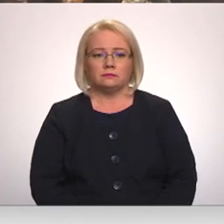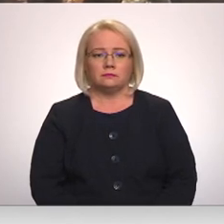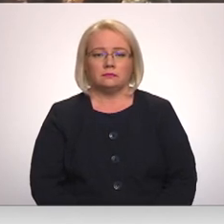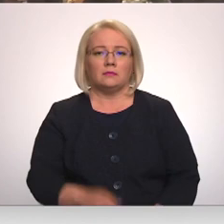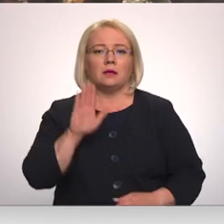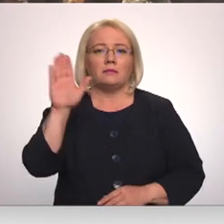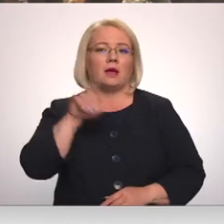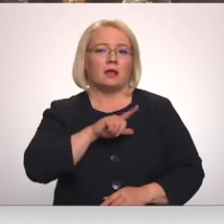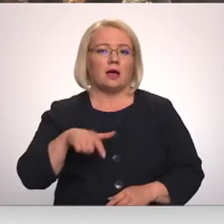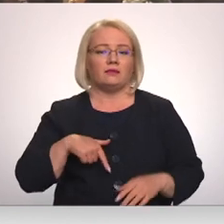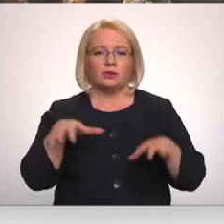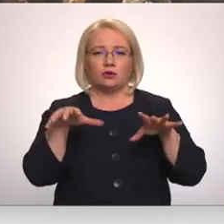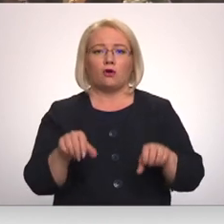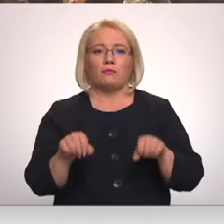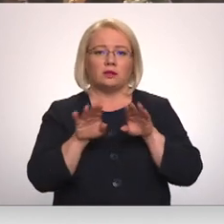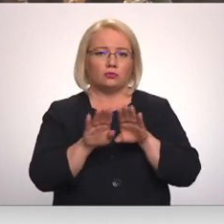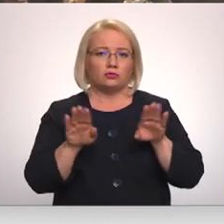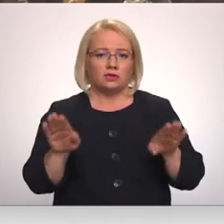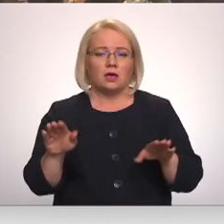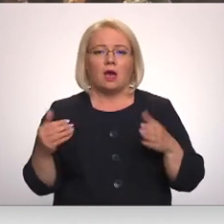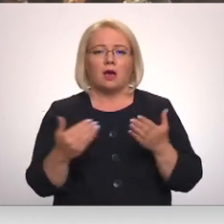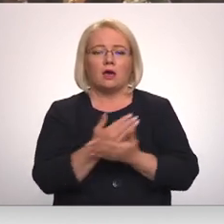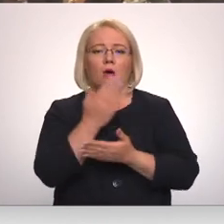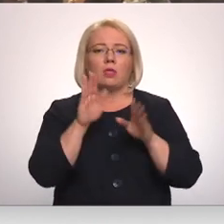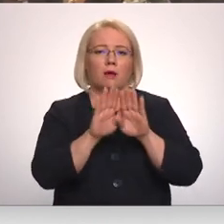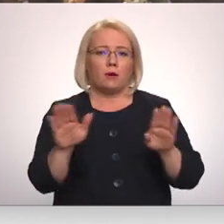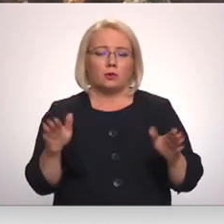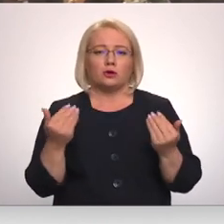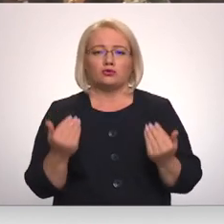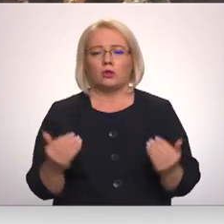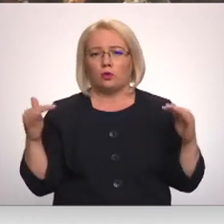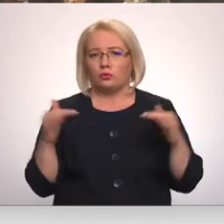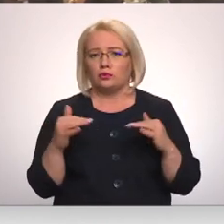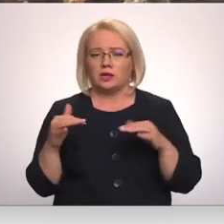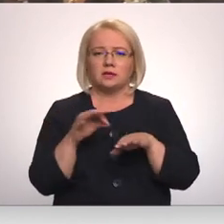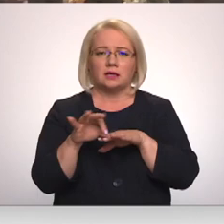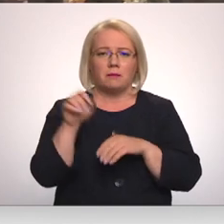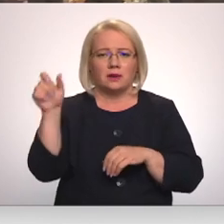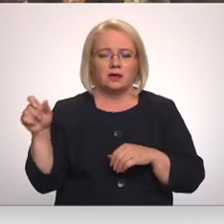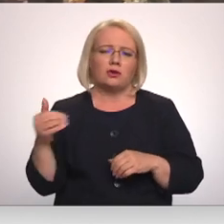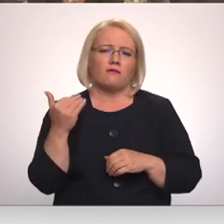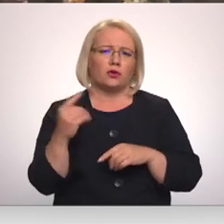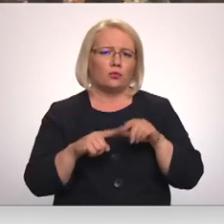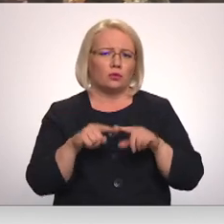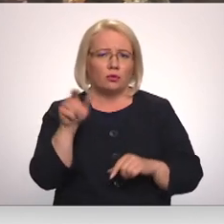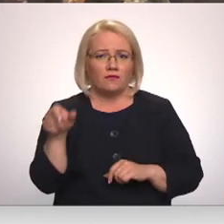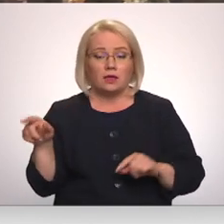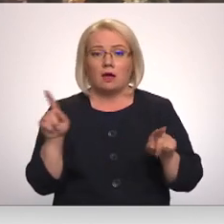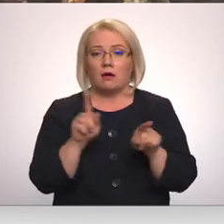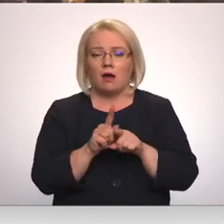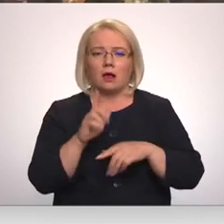Pie Latvijas okupācijas muzeja jaunā memoriāla šodien pulcējās represētie un viņu tuvinieki, kā